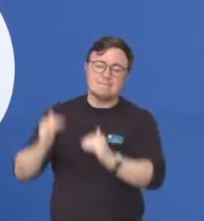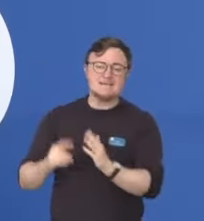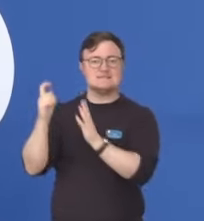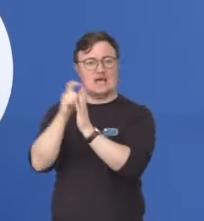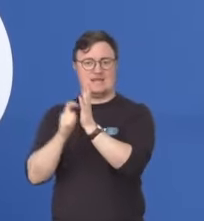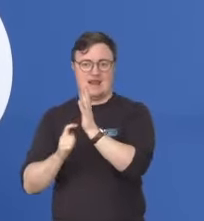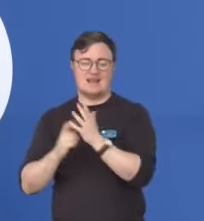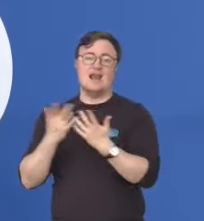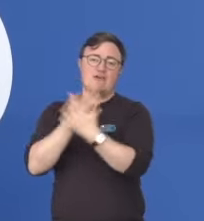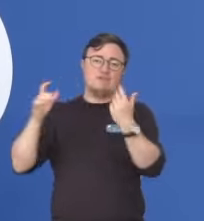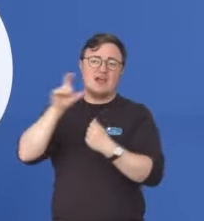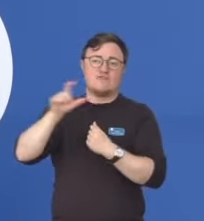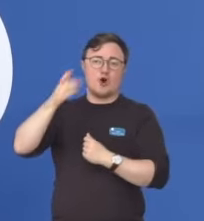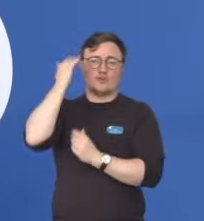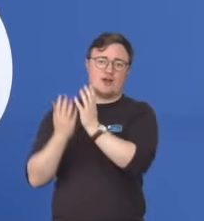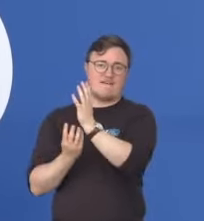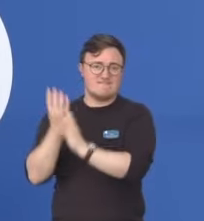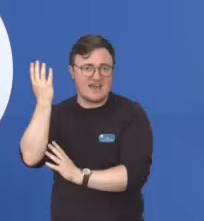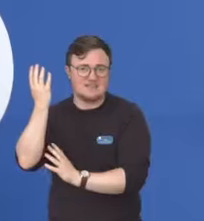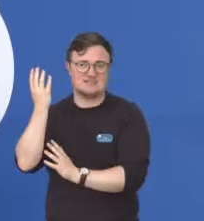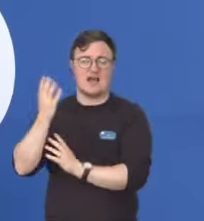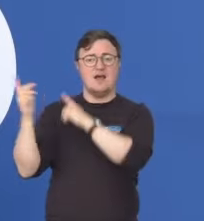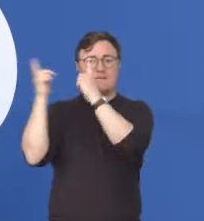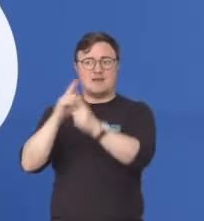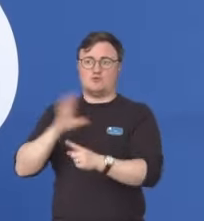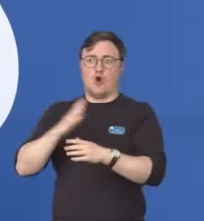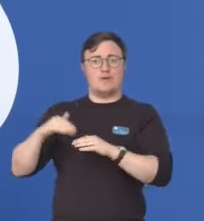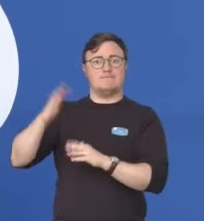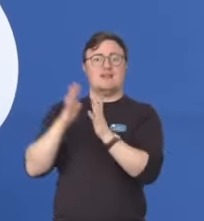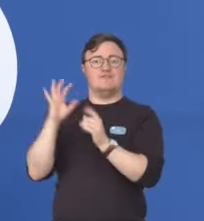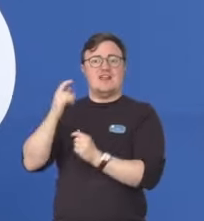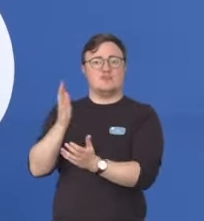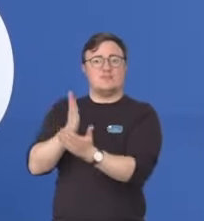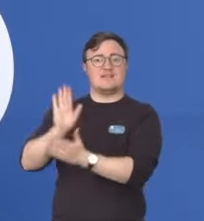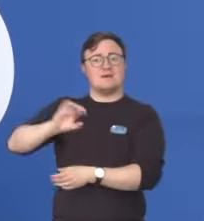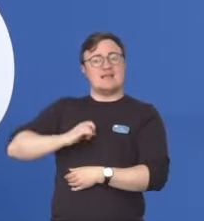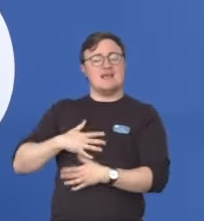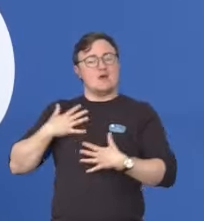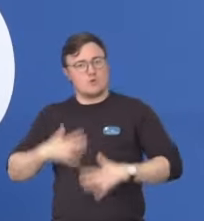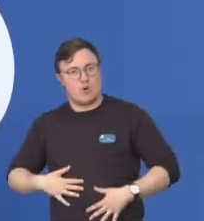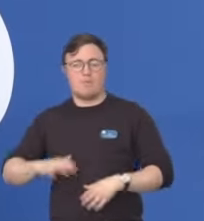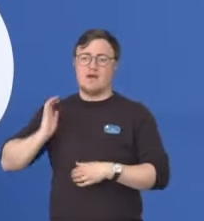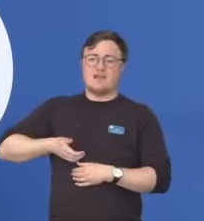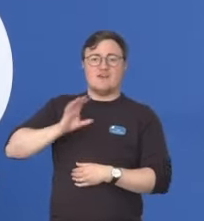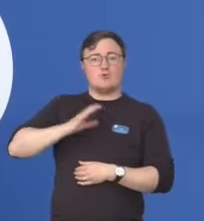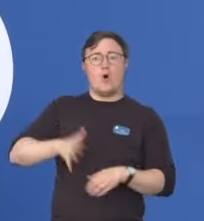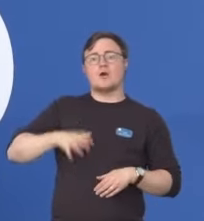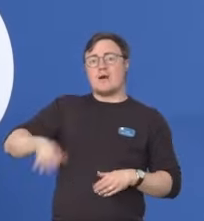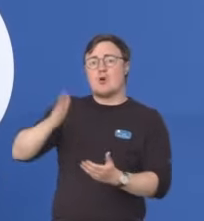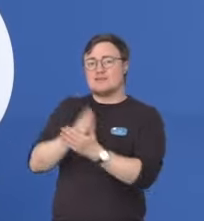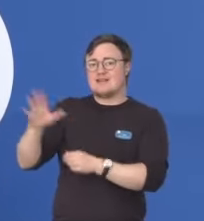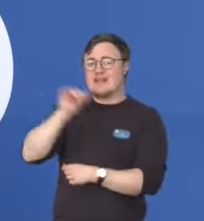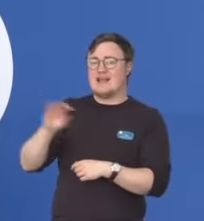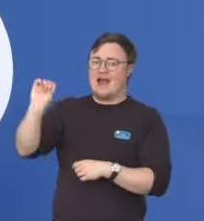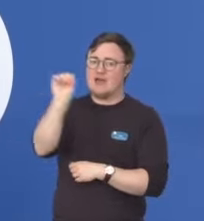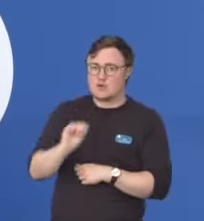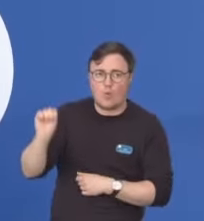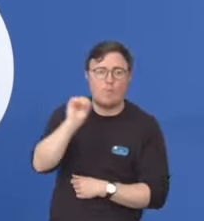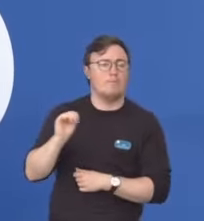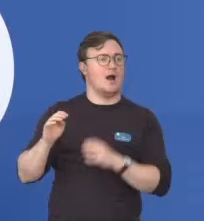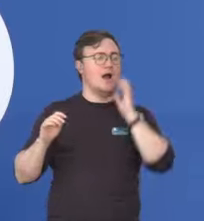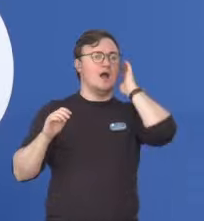att fler företag kan växa. Det är till att människor har mer frihet att bestämma över sina egna kroppar. Att kvinnor har aborträtt i hela Europa. Att man till exempel gör